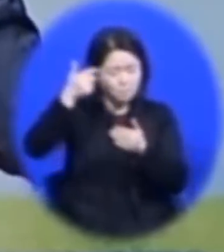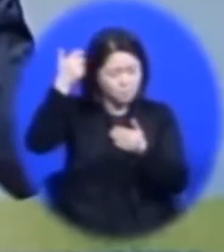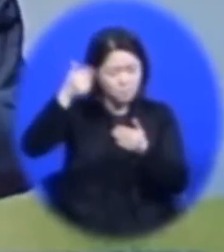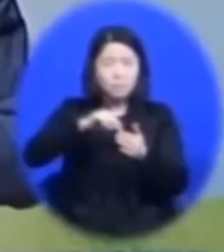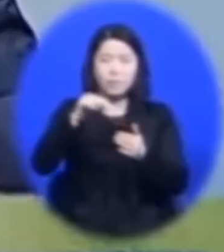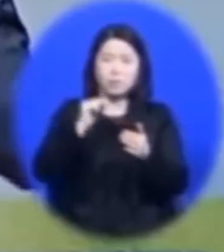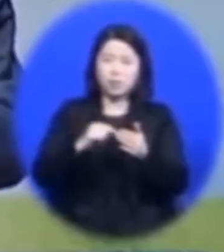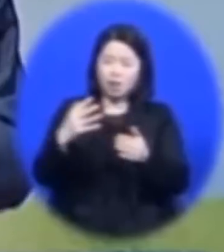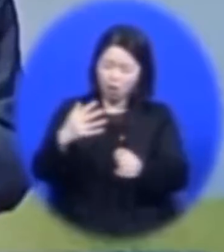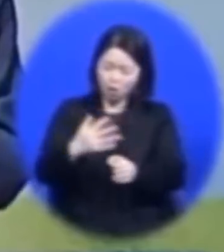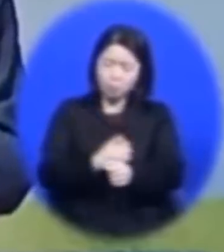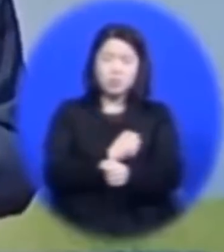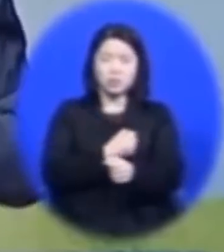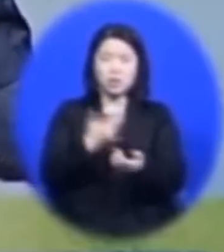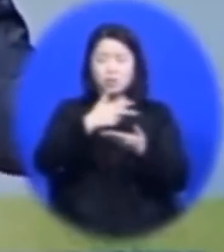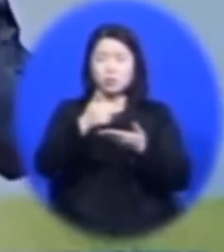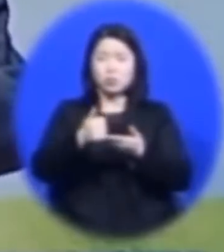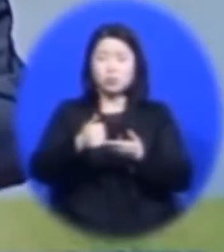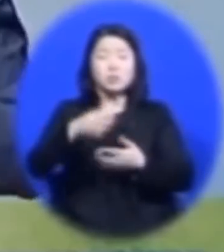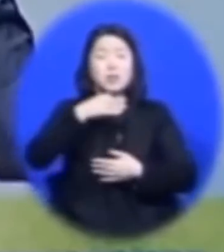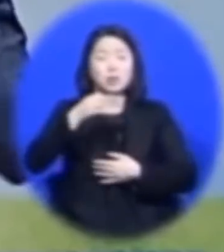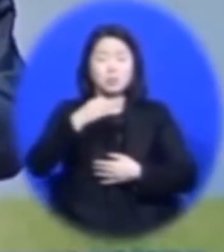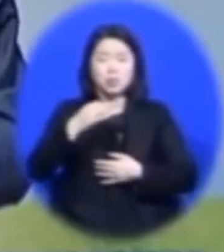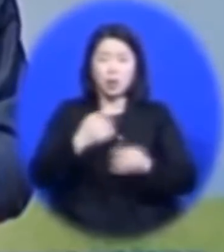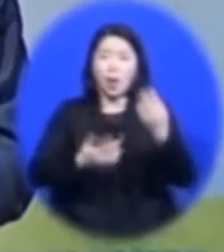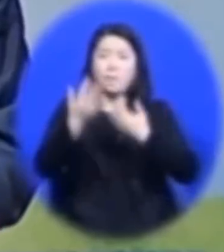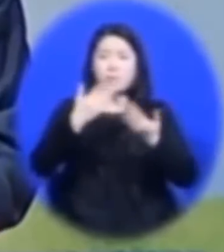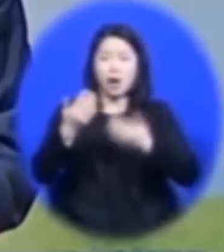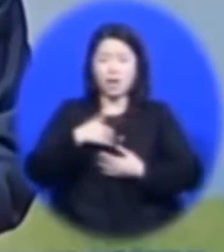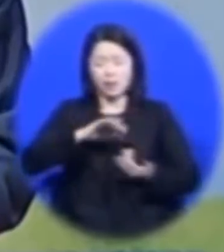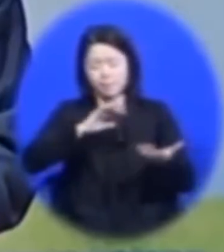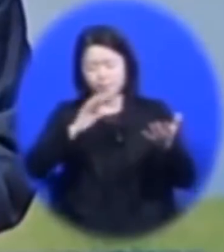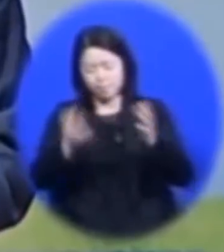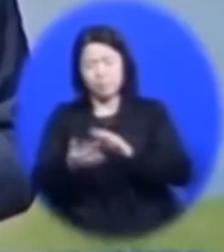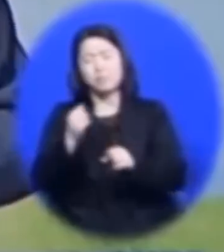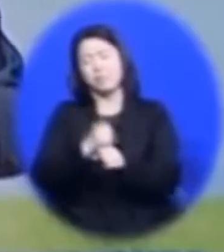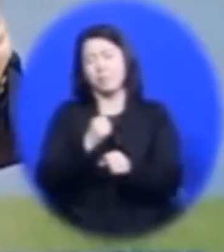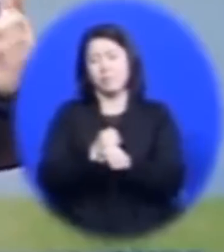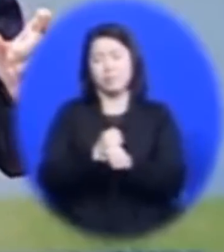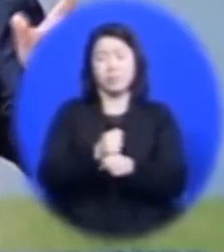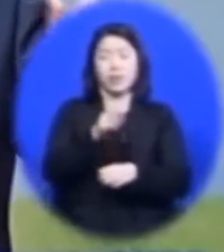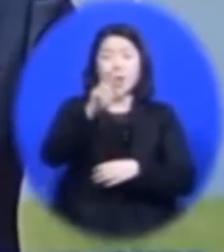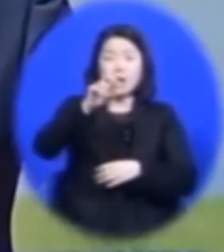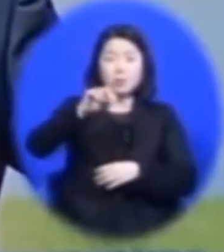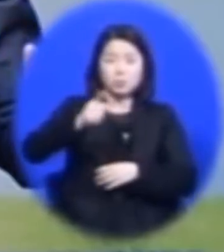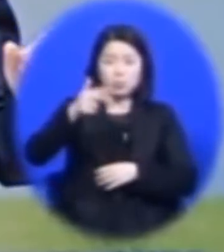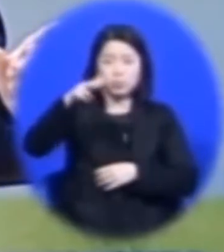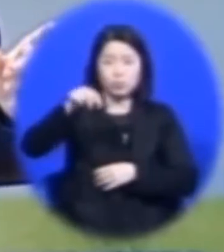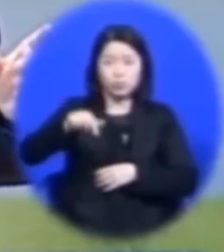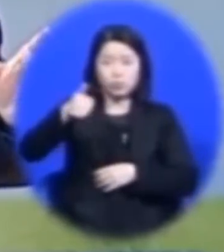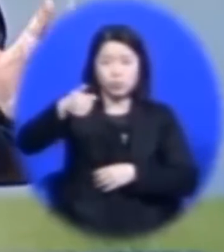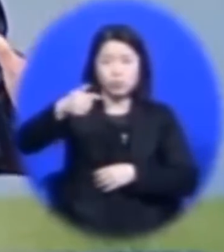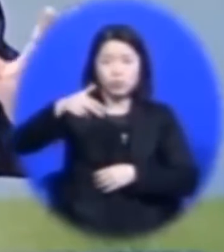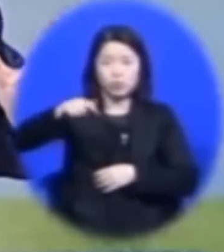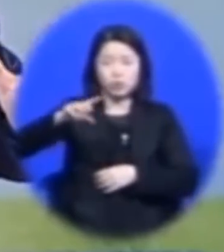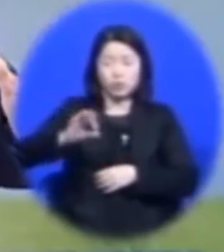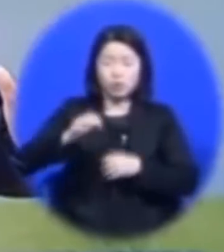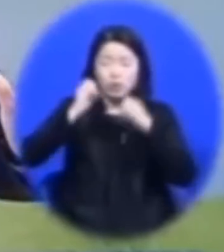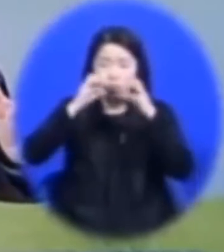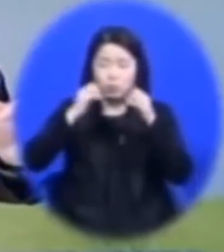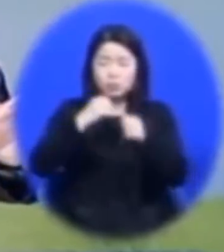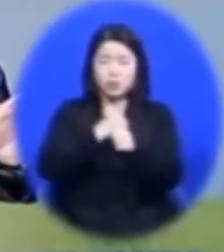엄청난 주님의 음성이 불과 같이 절을 뒤집어 놓기 시작했어 문준경 전도사님 이전도 해서 교회가